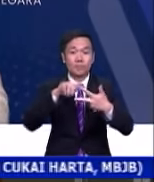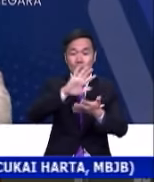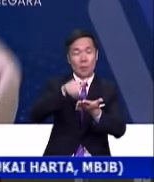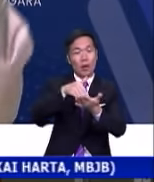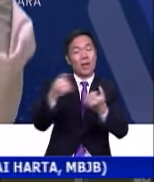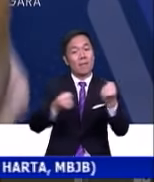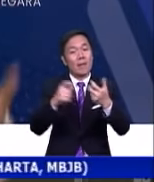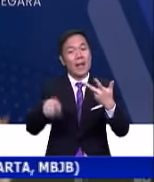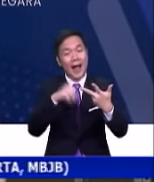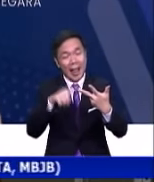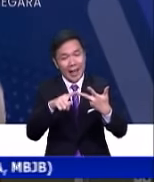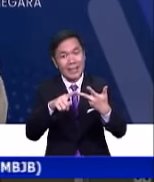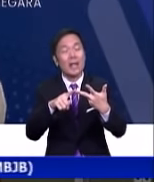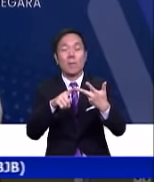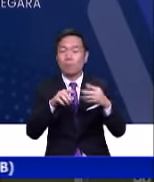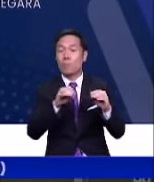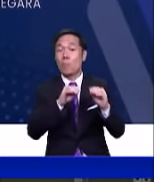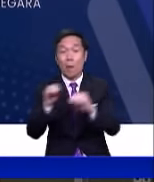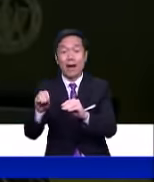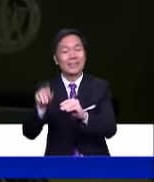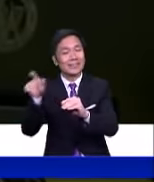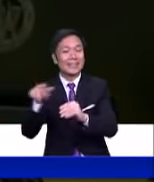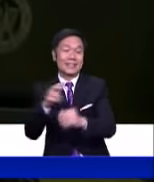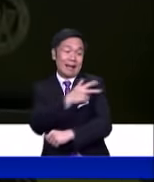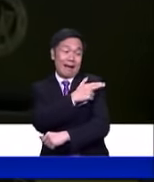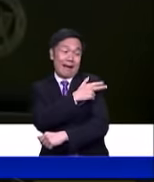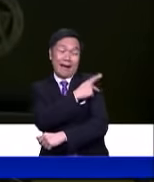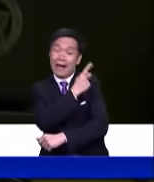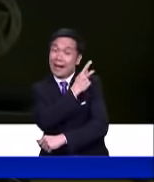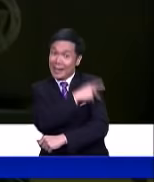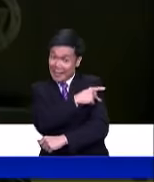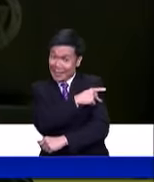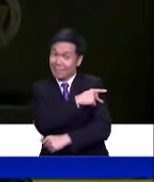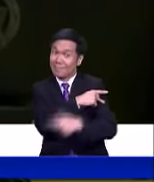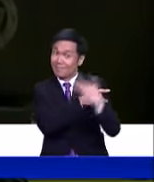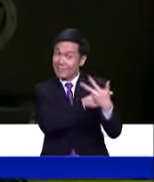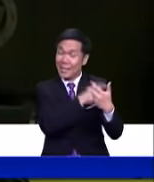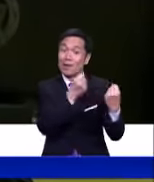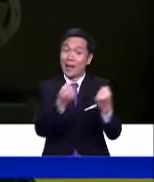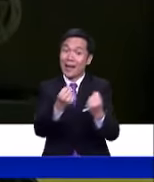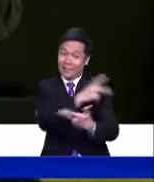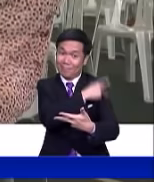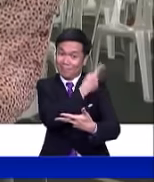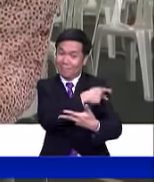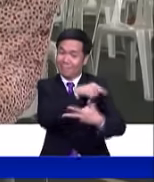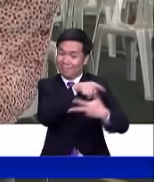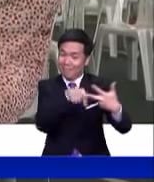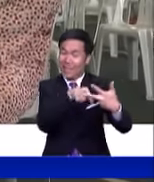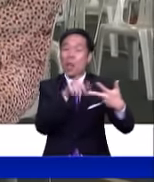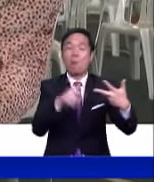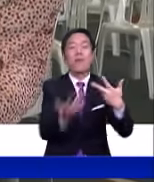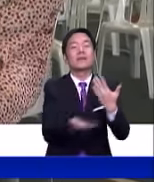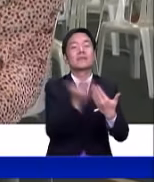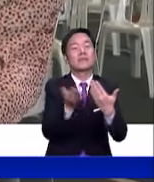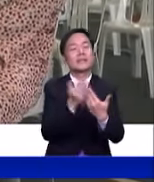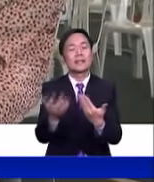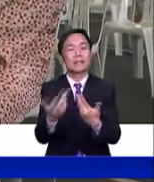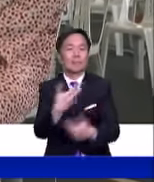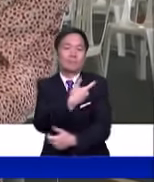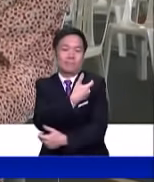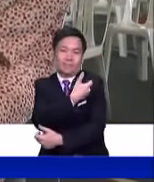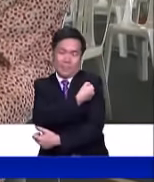jangkauan community dan juga dengan mobile clinic, kita akan dapat meningkatkan vaccination suntikan